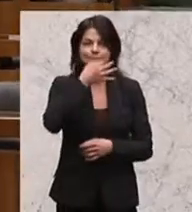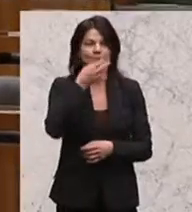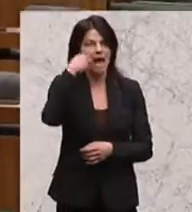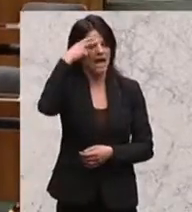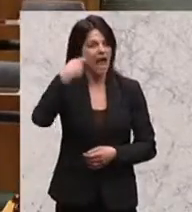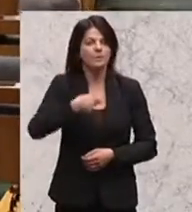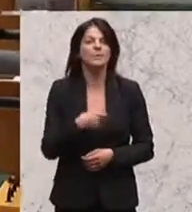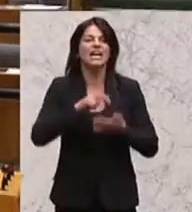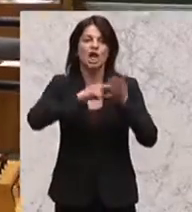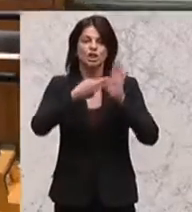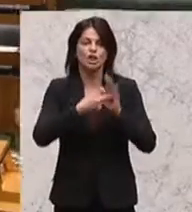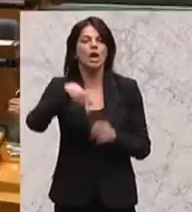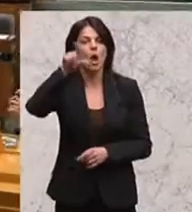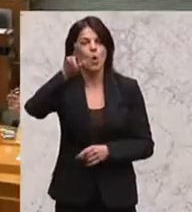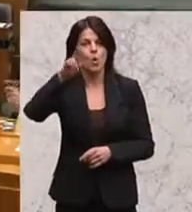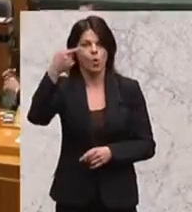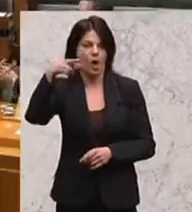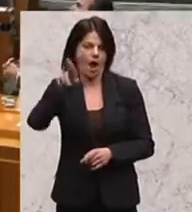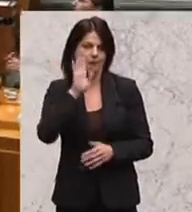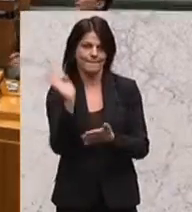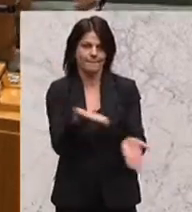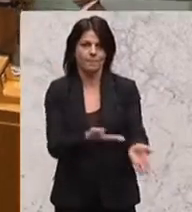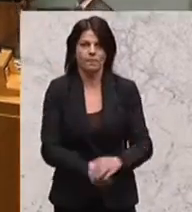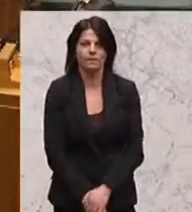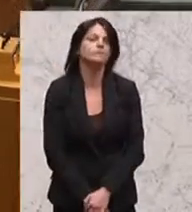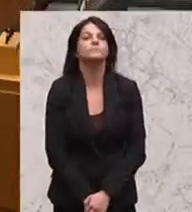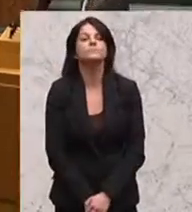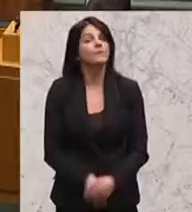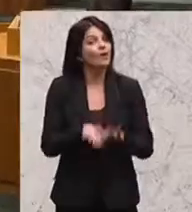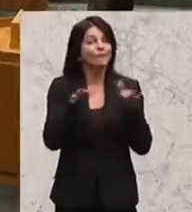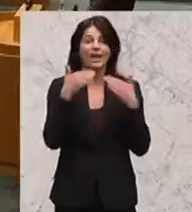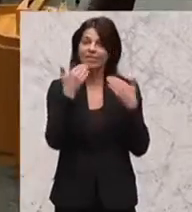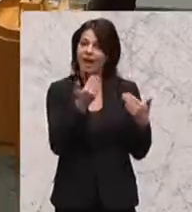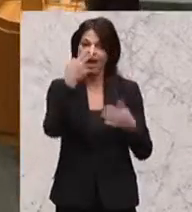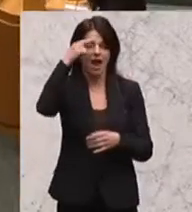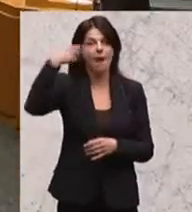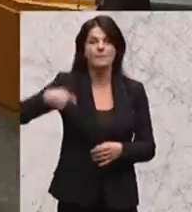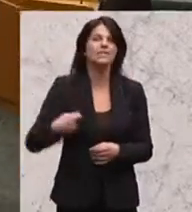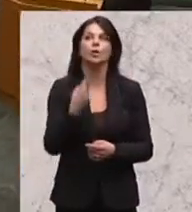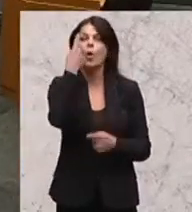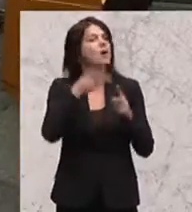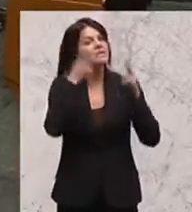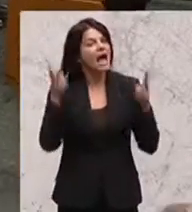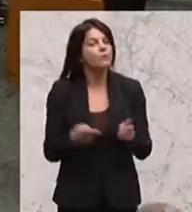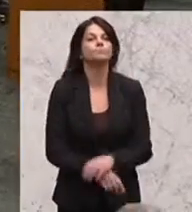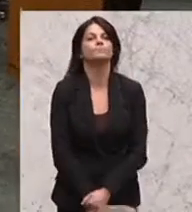Jetzt kommt der Finanzsprecher vom Team Stronach, Robert Luger. Vielen Dank, Herr Präsident, Hohes Haus.